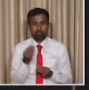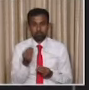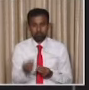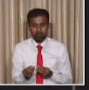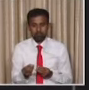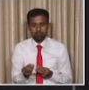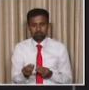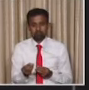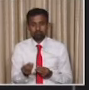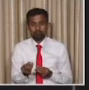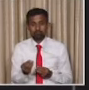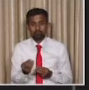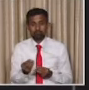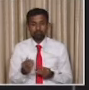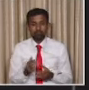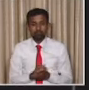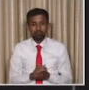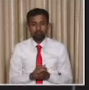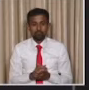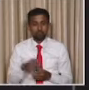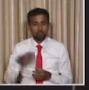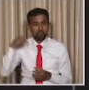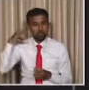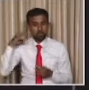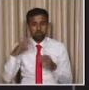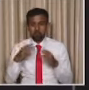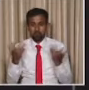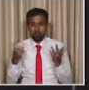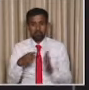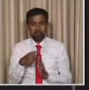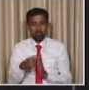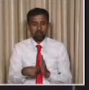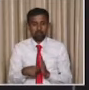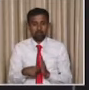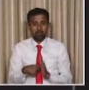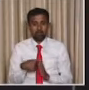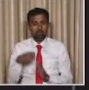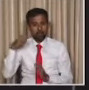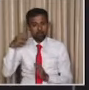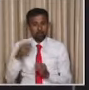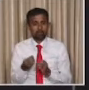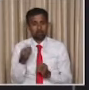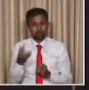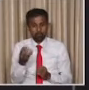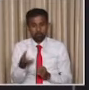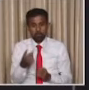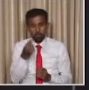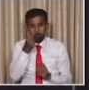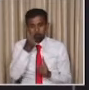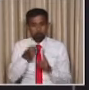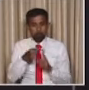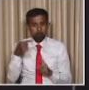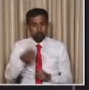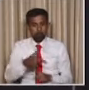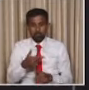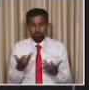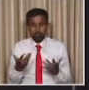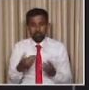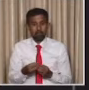කළා light nanti bicara rata light denaga bang petrol nanti rata petrol denaga